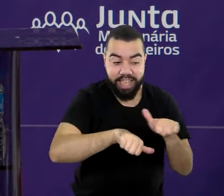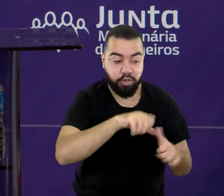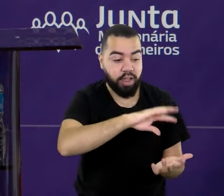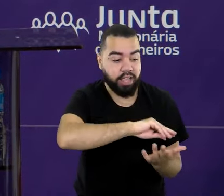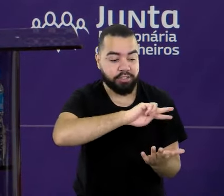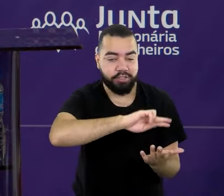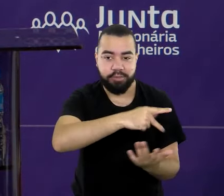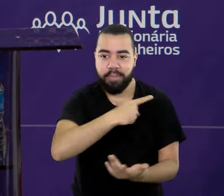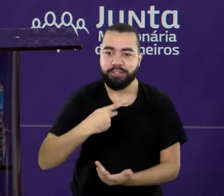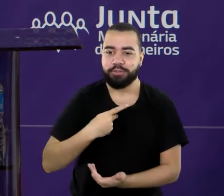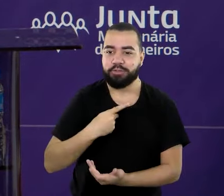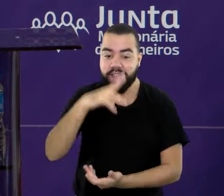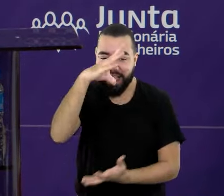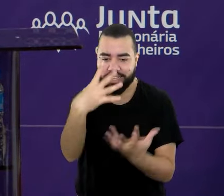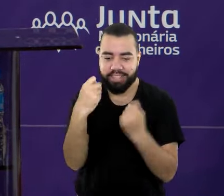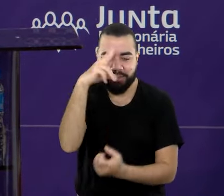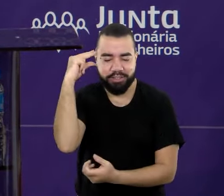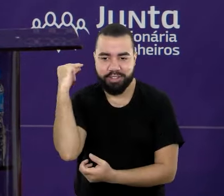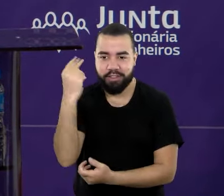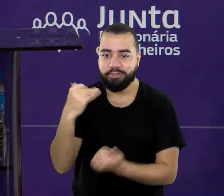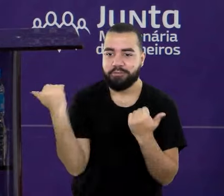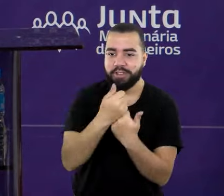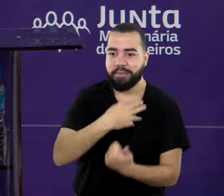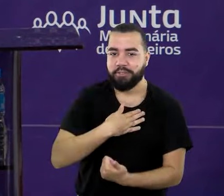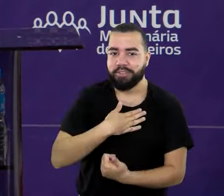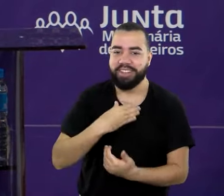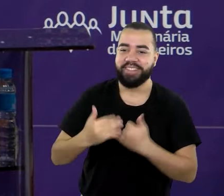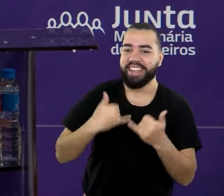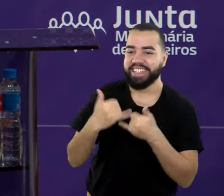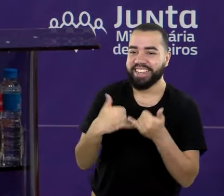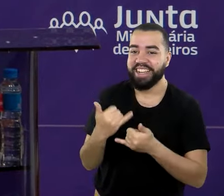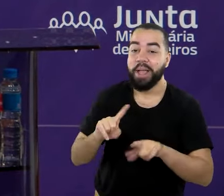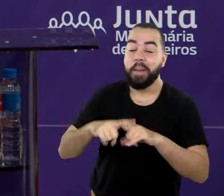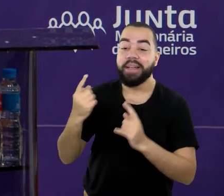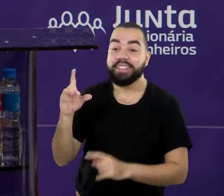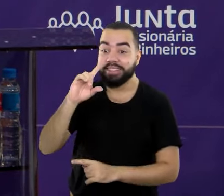지난해 제가 여기 왔습니다. E ano passado estive aqui.